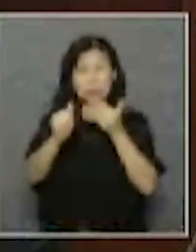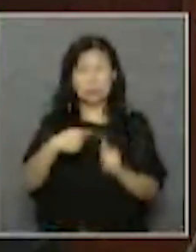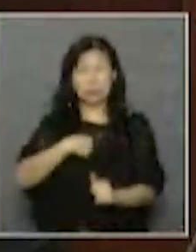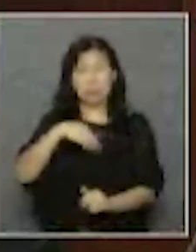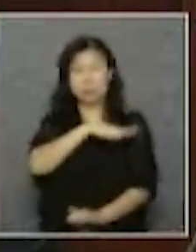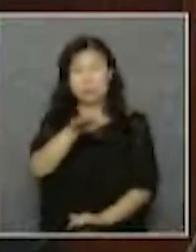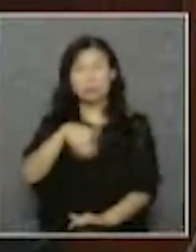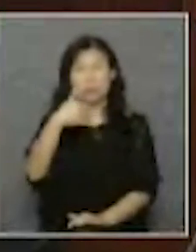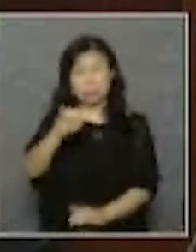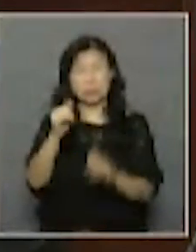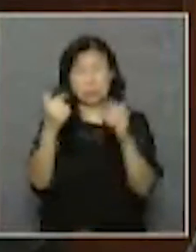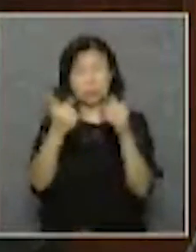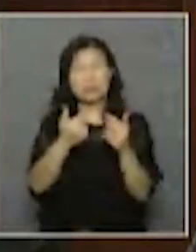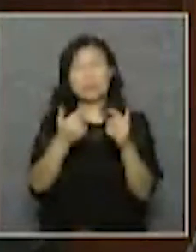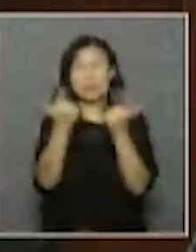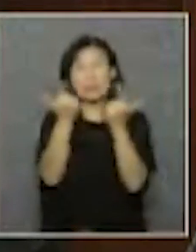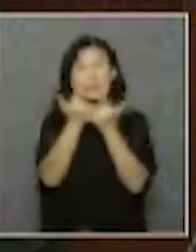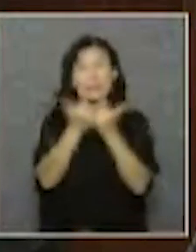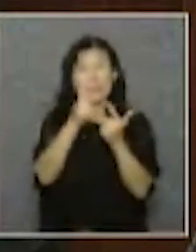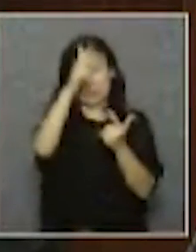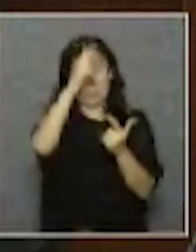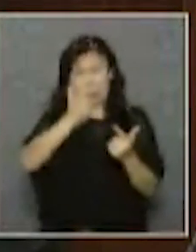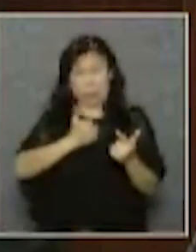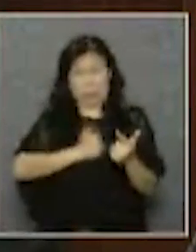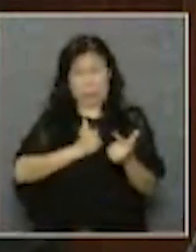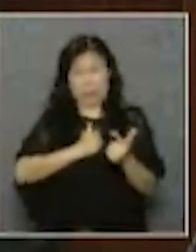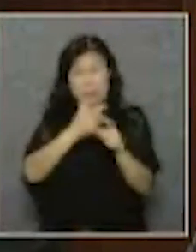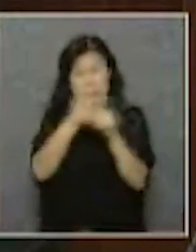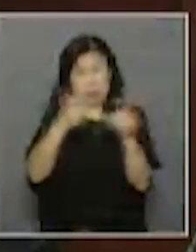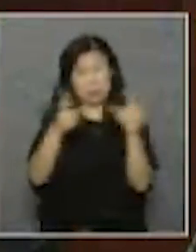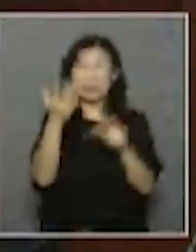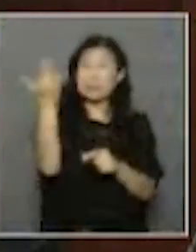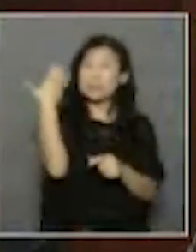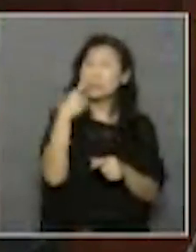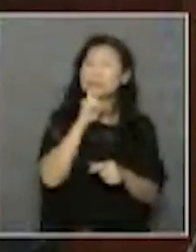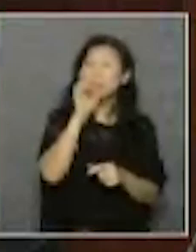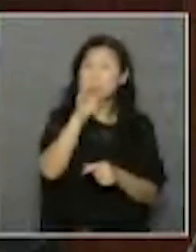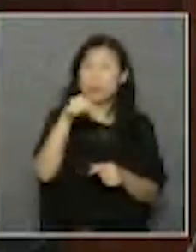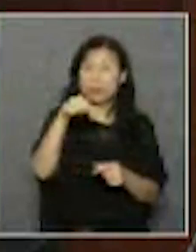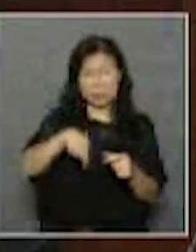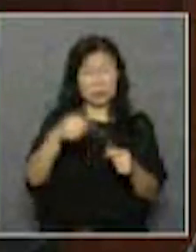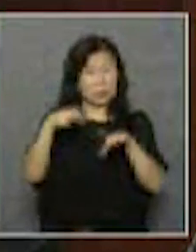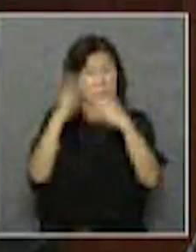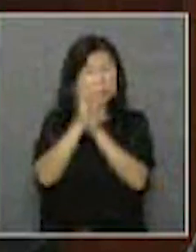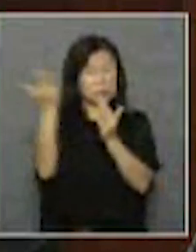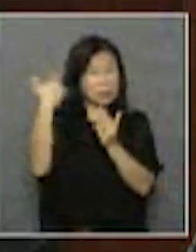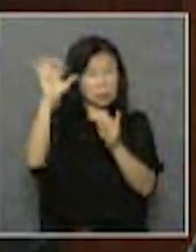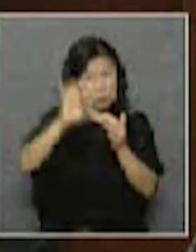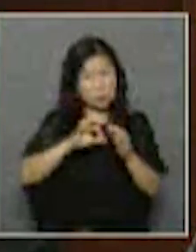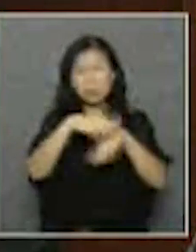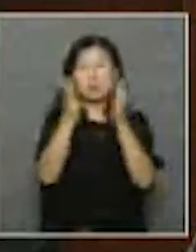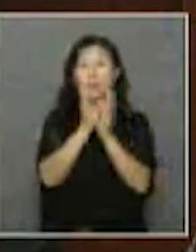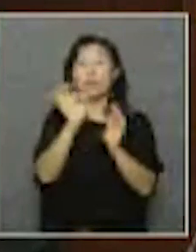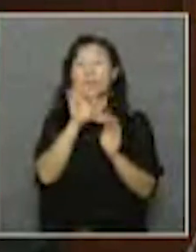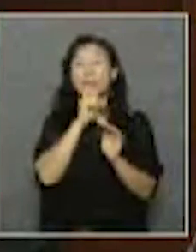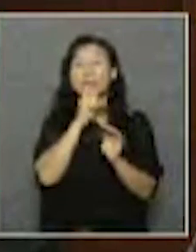去辯論官員嘅嗰個薪金。我之前已經講過啦，本會我哋從來亦都冇一個咁樣